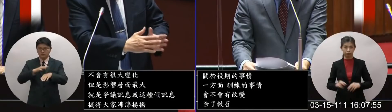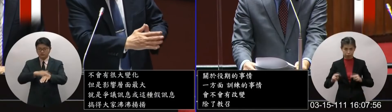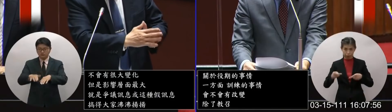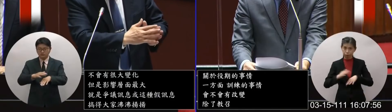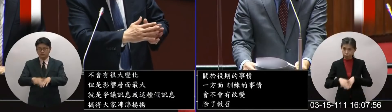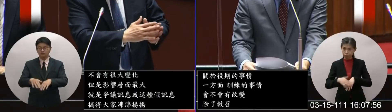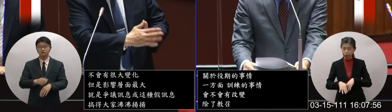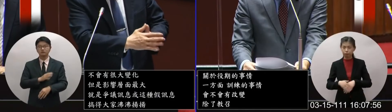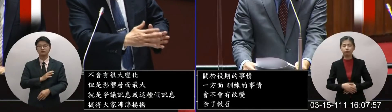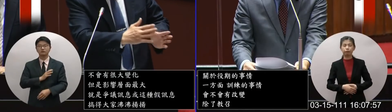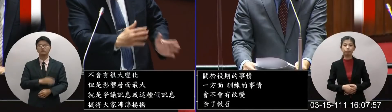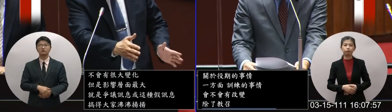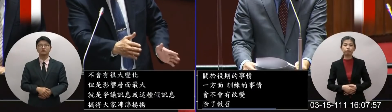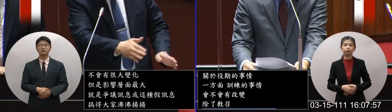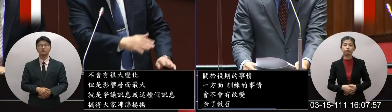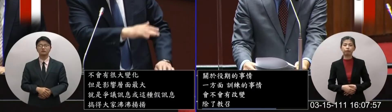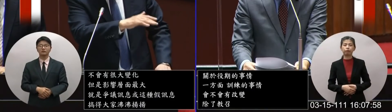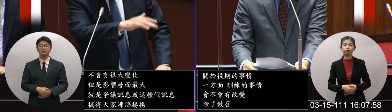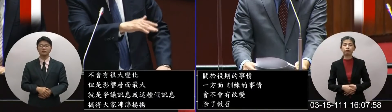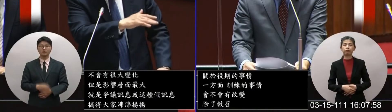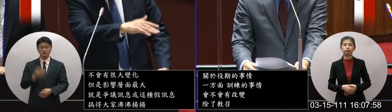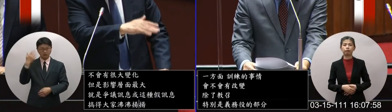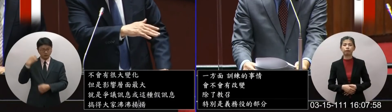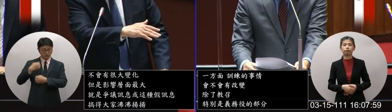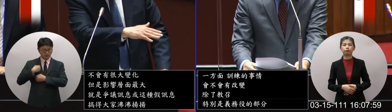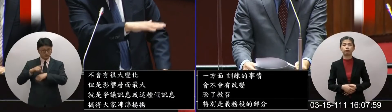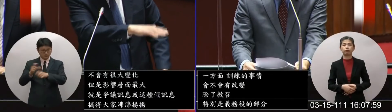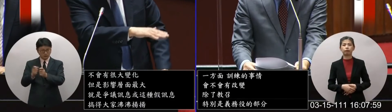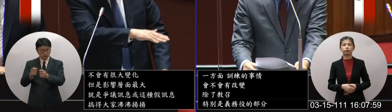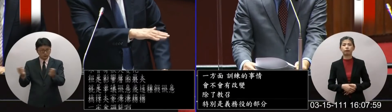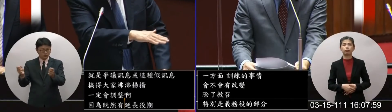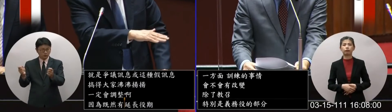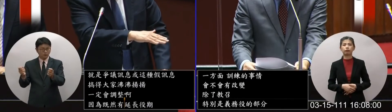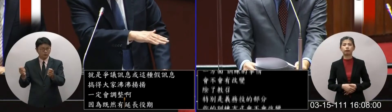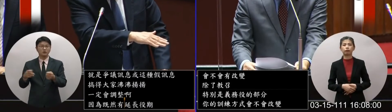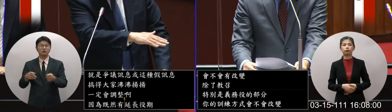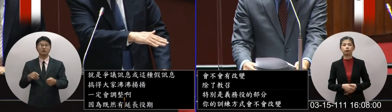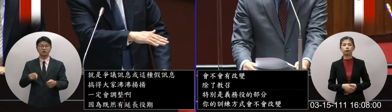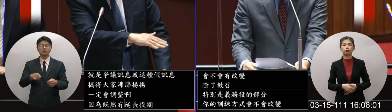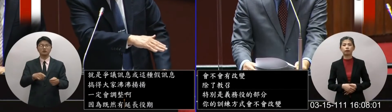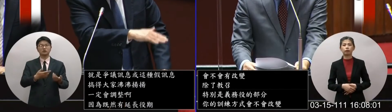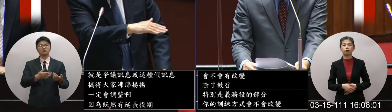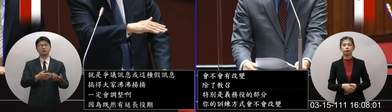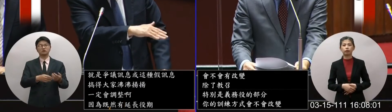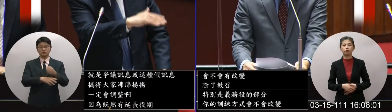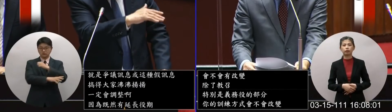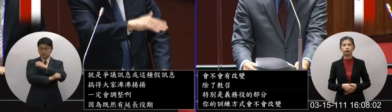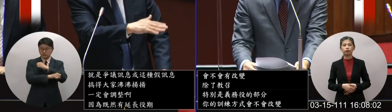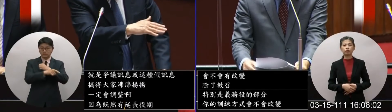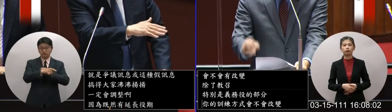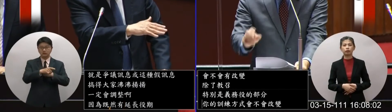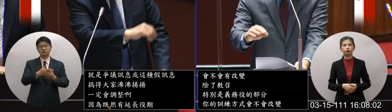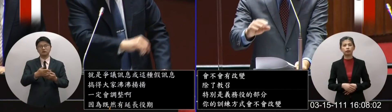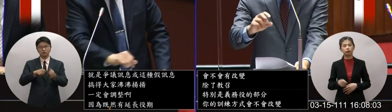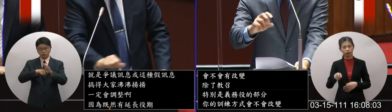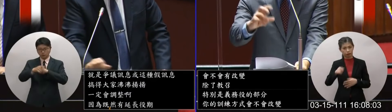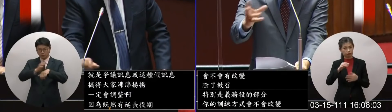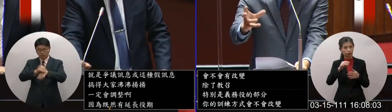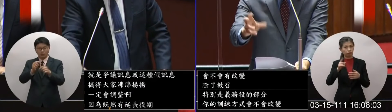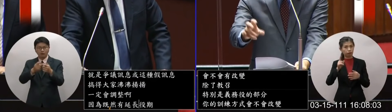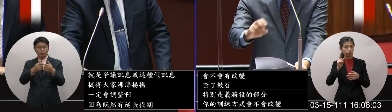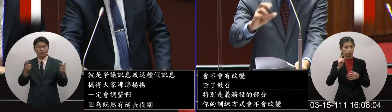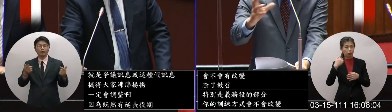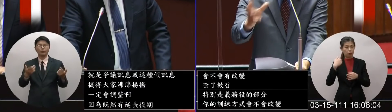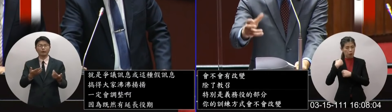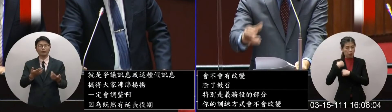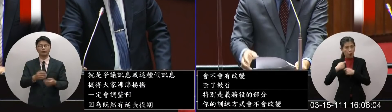情，你比较长疫情的话，它就不见得是找一个一般初级专长，可能到 那你的条件是说，如果疫